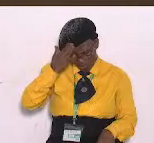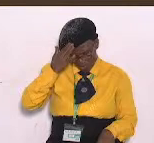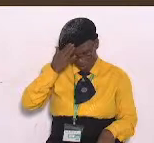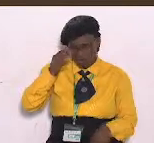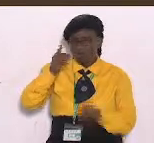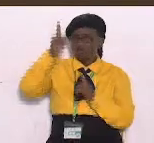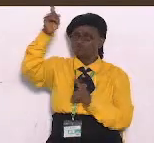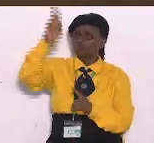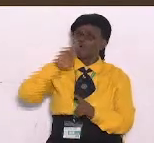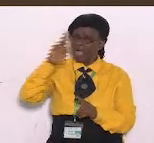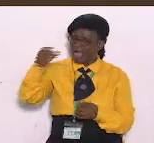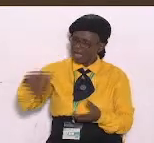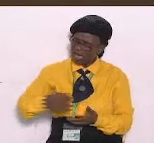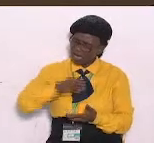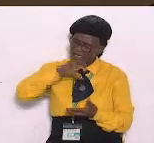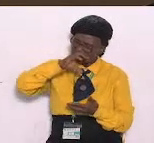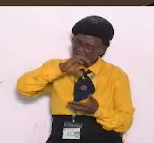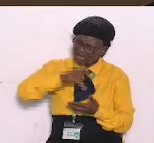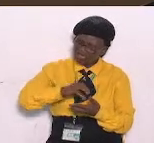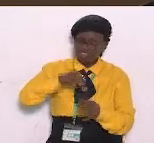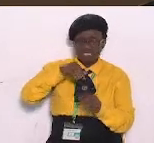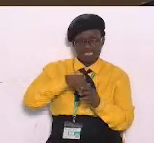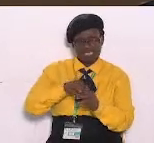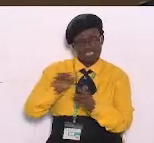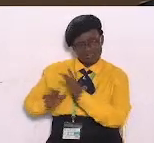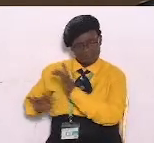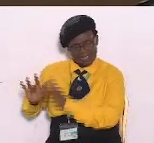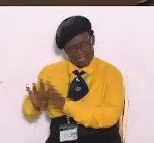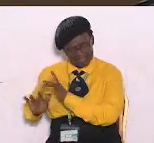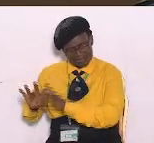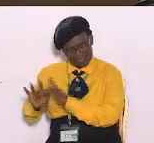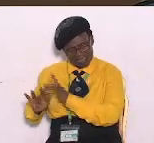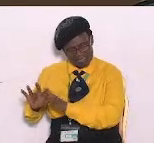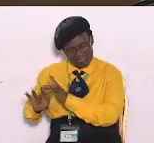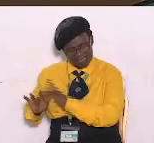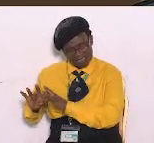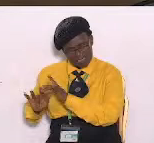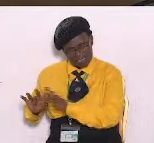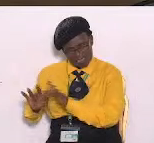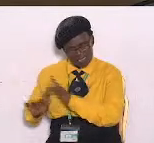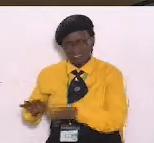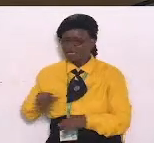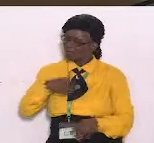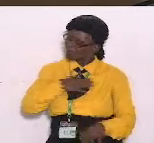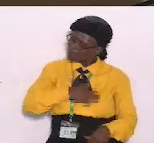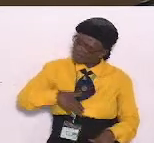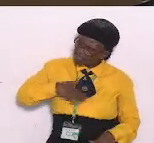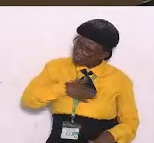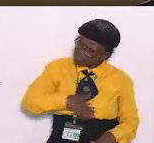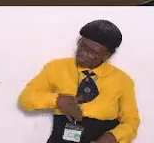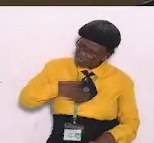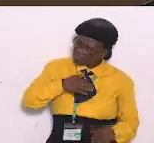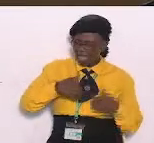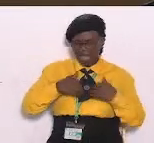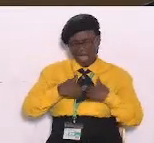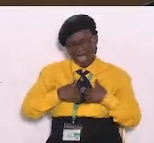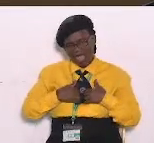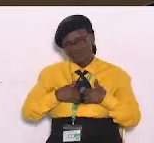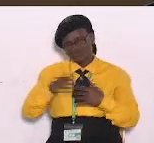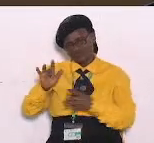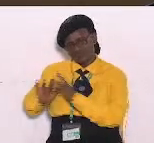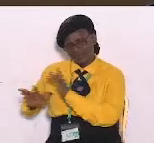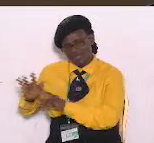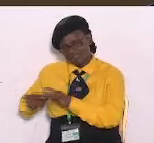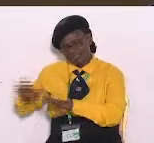sais que tu es riche en miséricorde s'il vous plaît